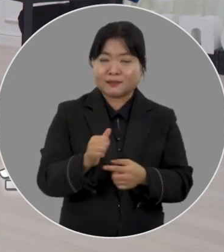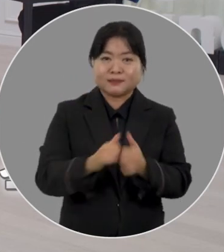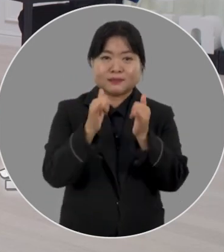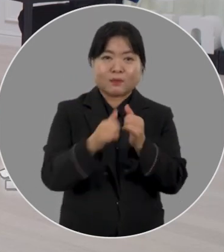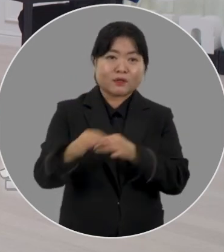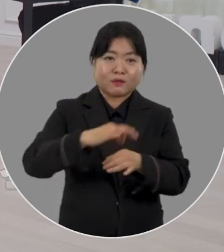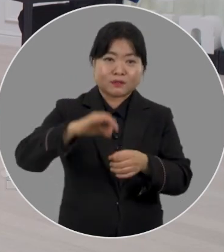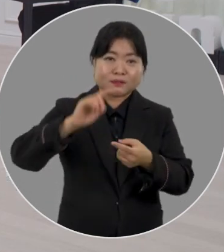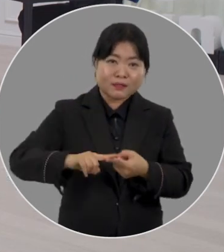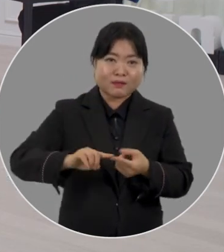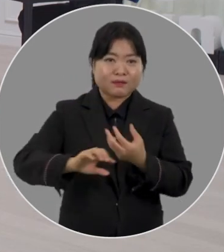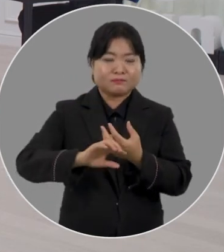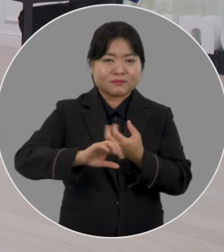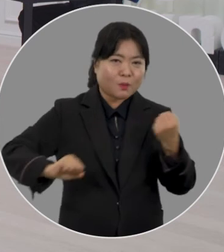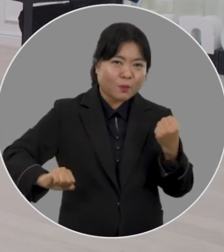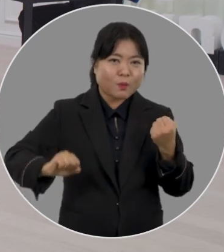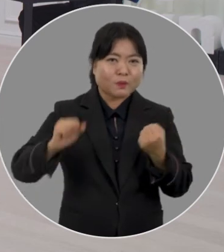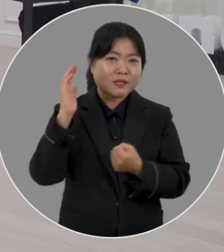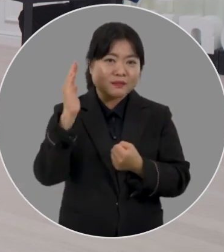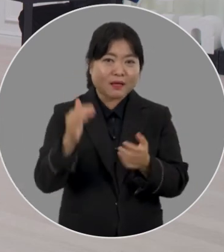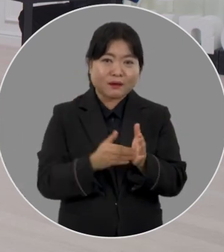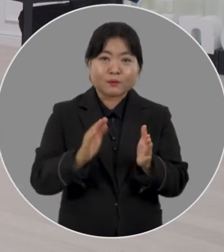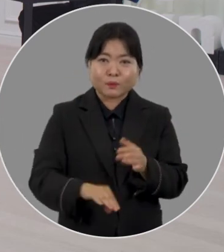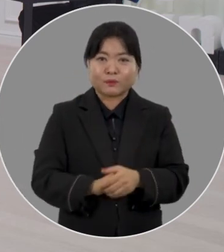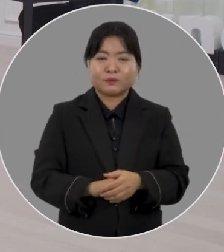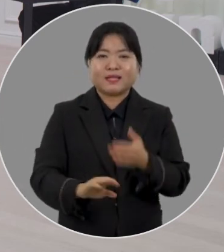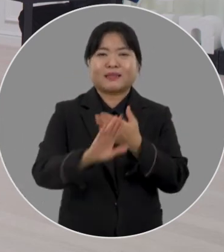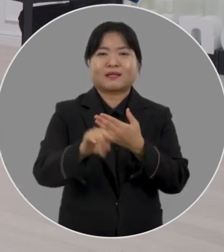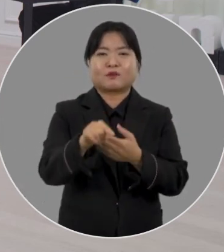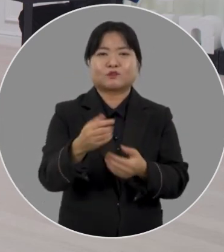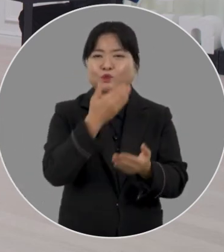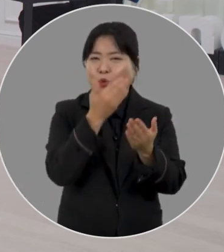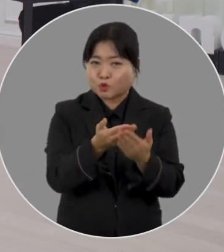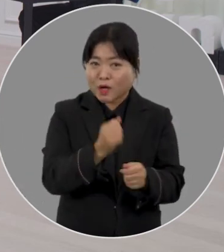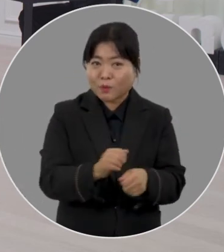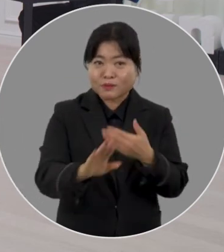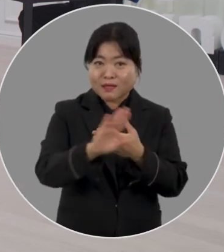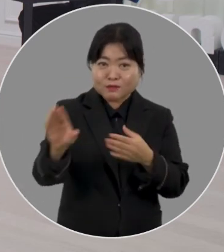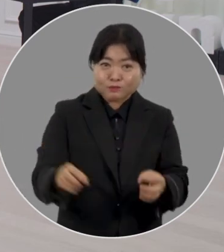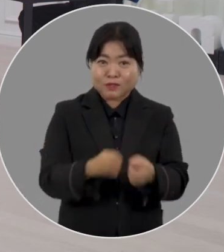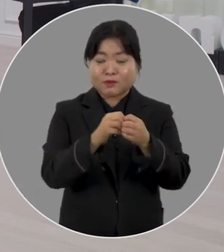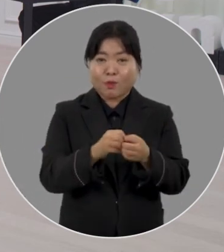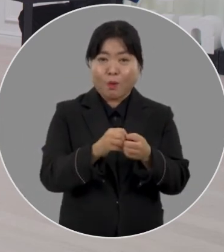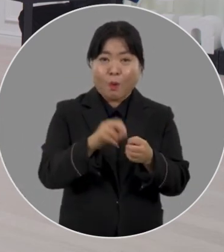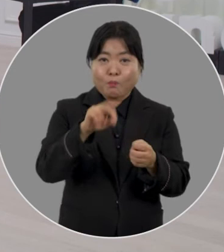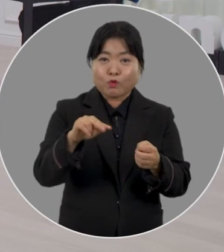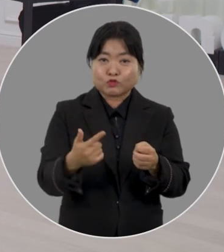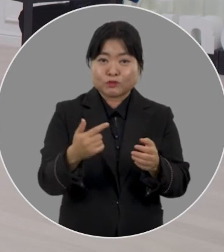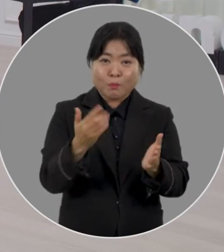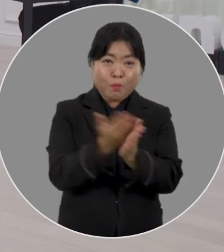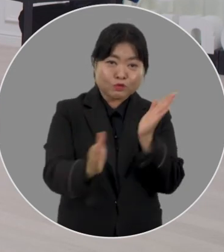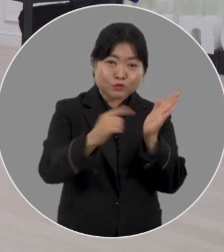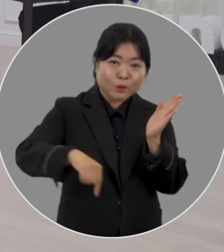사회경제적인 면은 우리가 따로 하더라도. 그래서 이제 다른 것은 소중하고 다른 것이 부닥쳐서 모순 속에서 인류는 항상